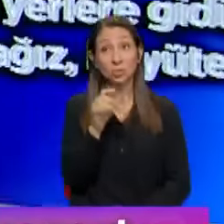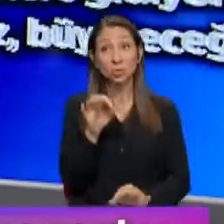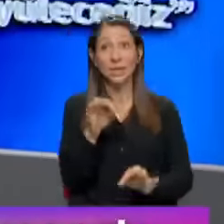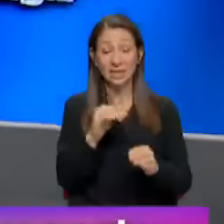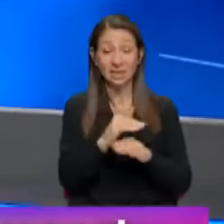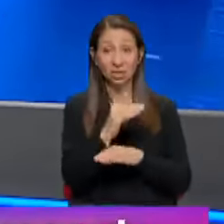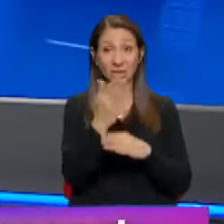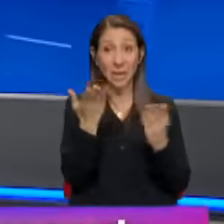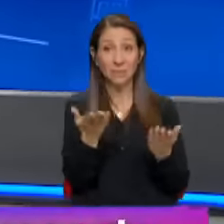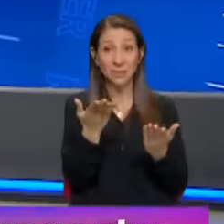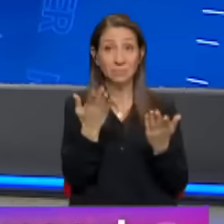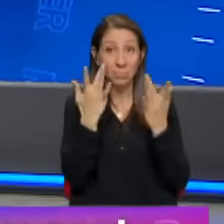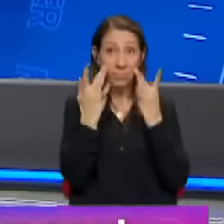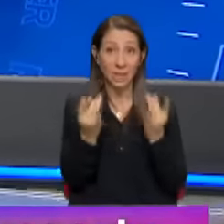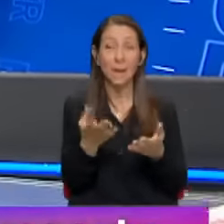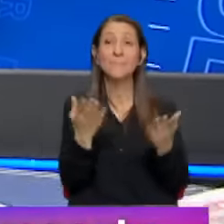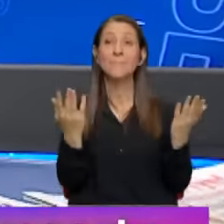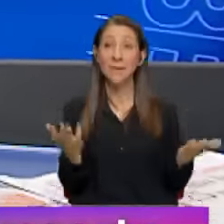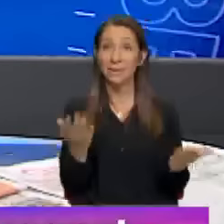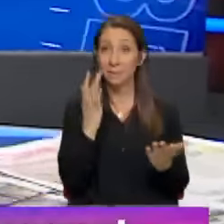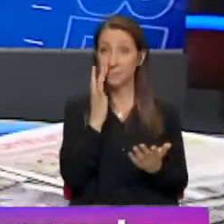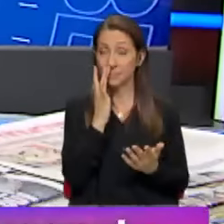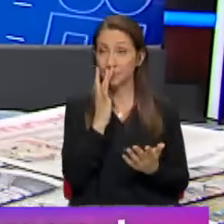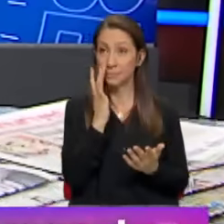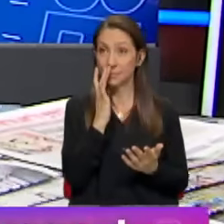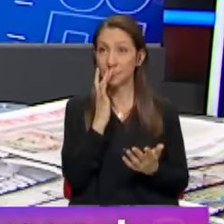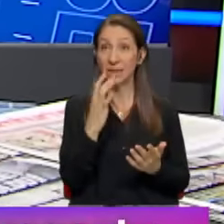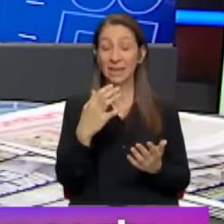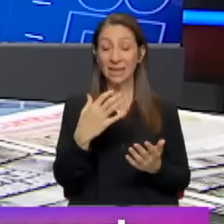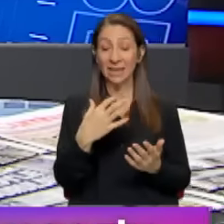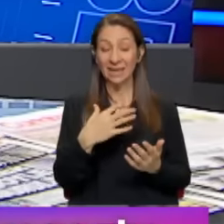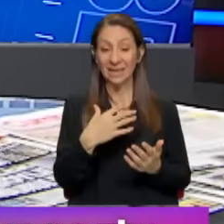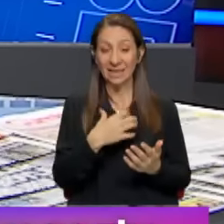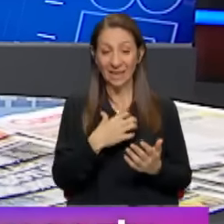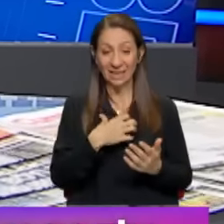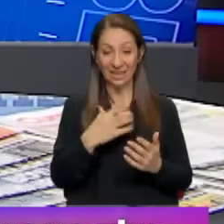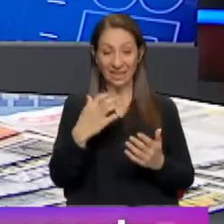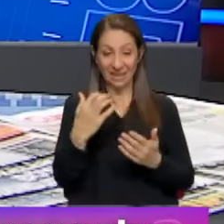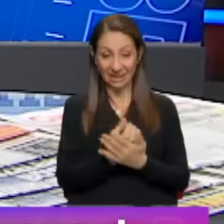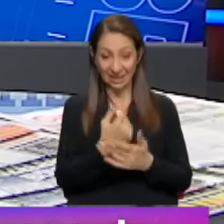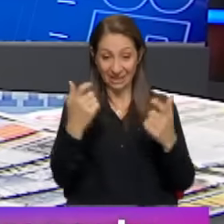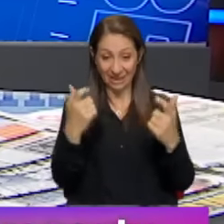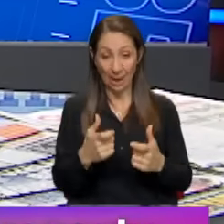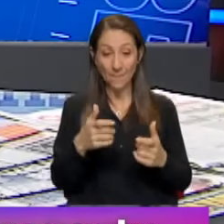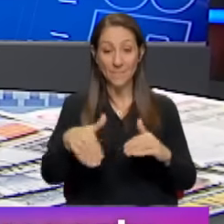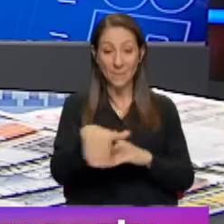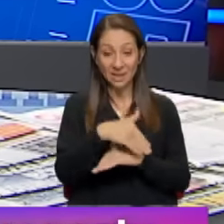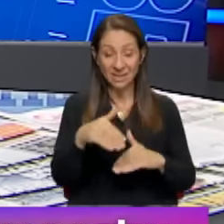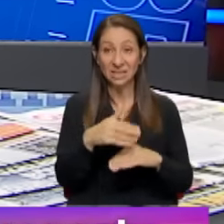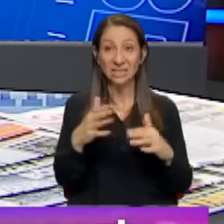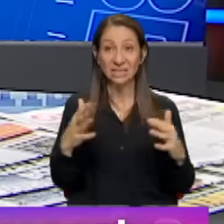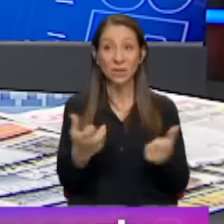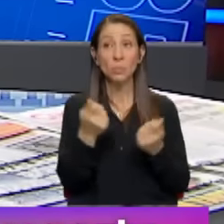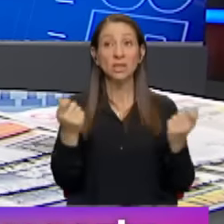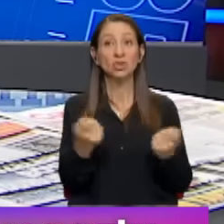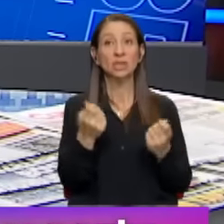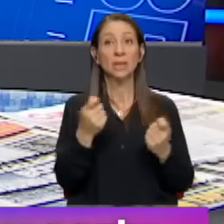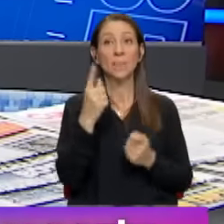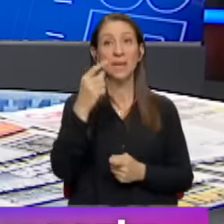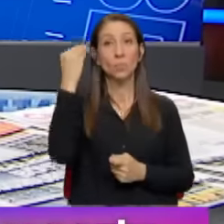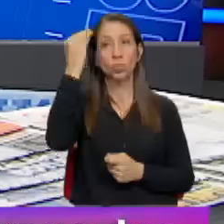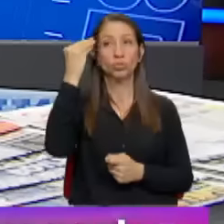anda yaşadıklarımız ortada. Peki, kendi seçildiği yeri, mahallesini savunmaya çalışan